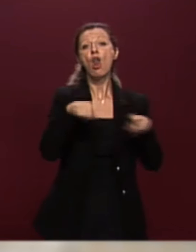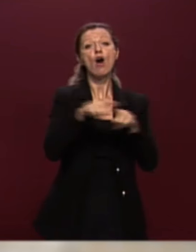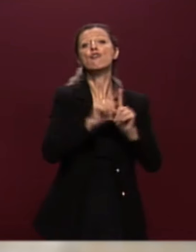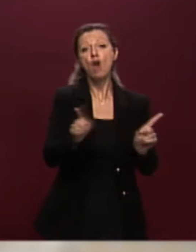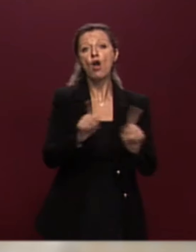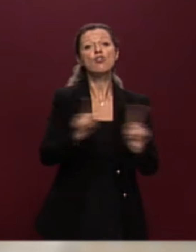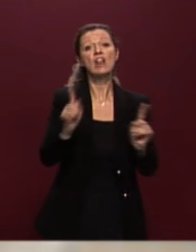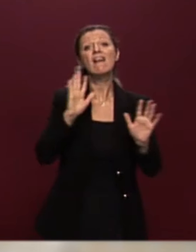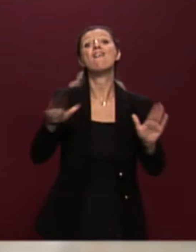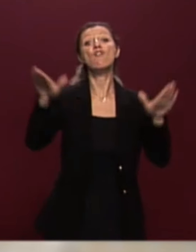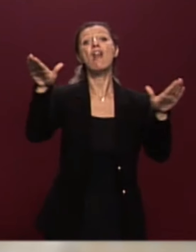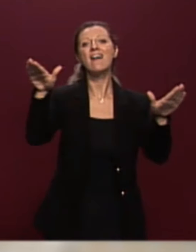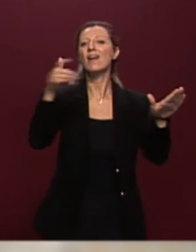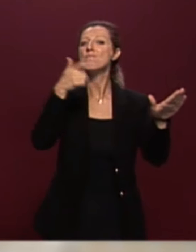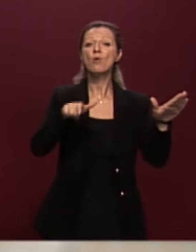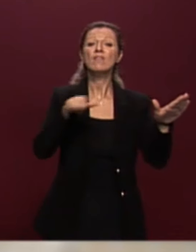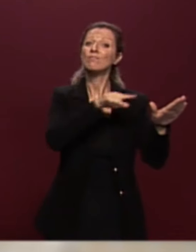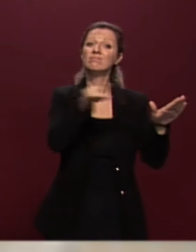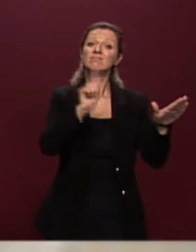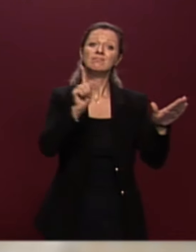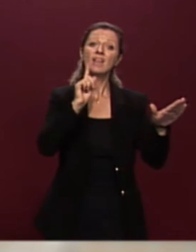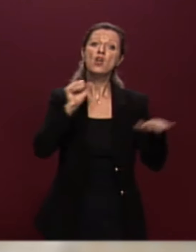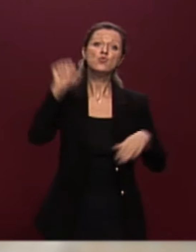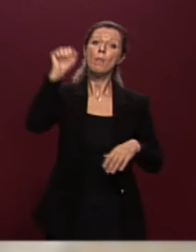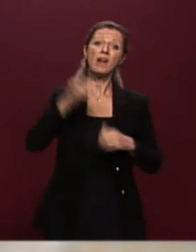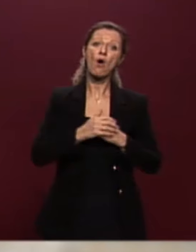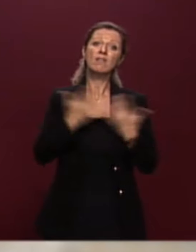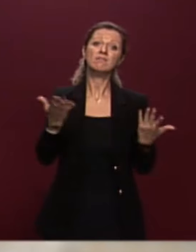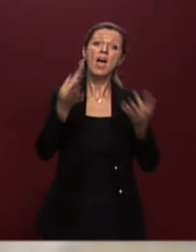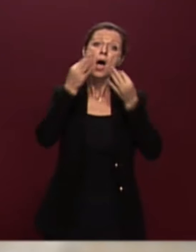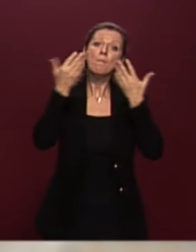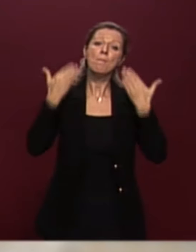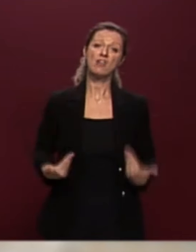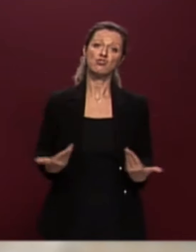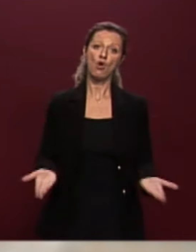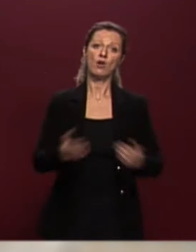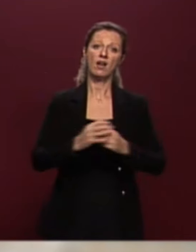a volare, perché non erano supereroi, erano persone.